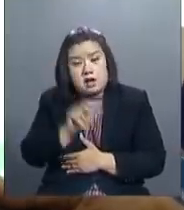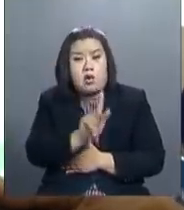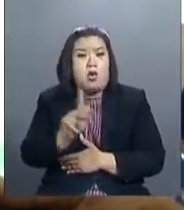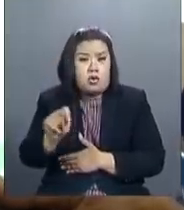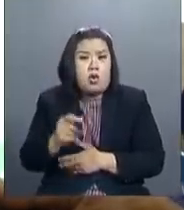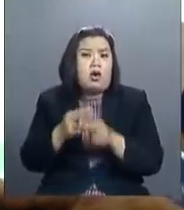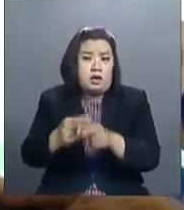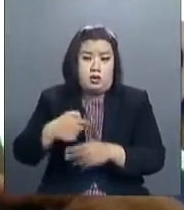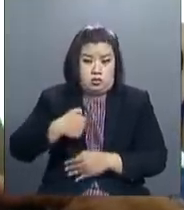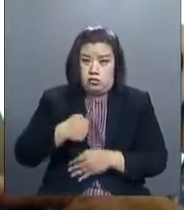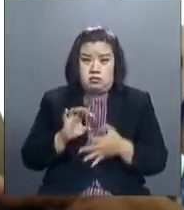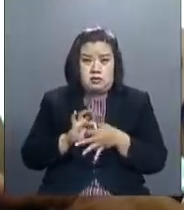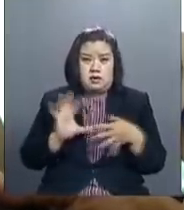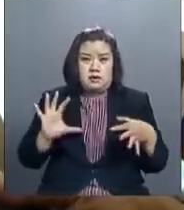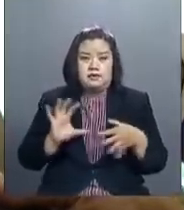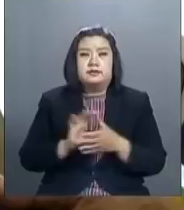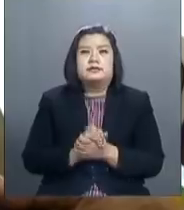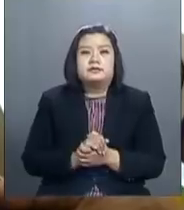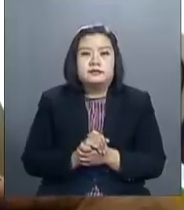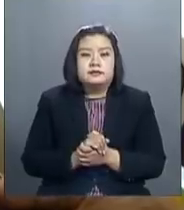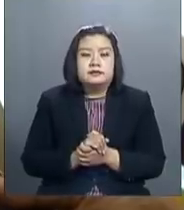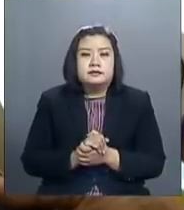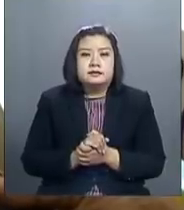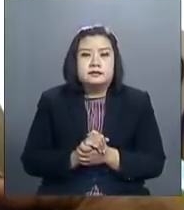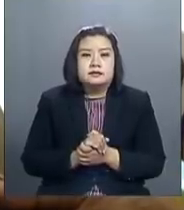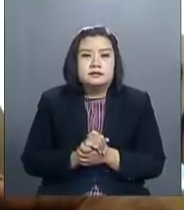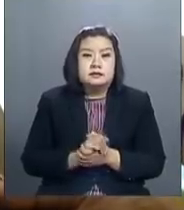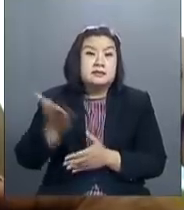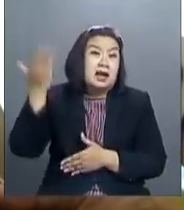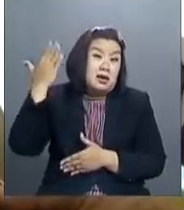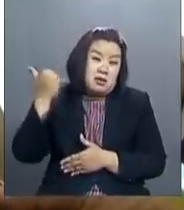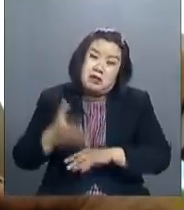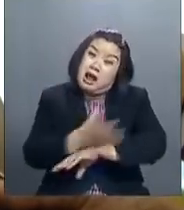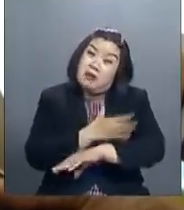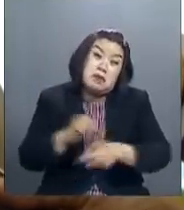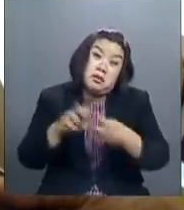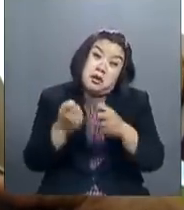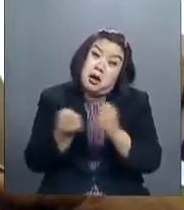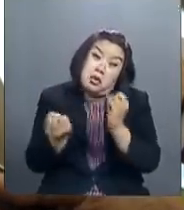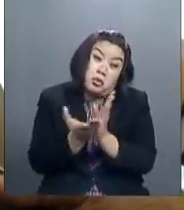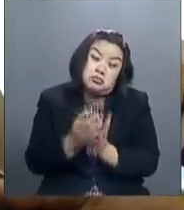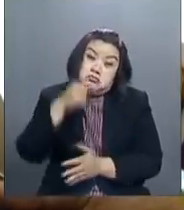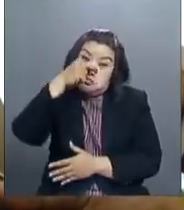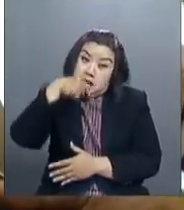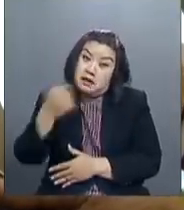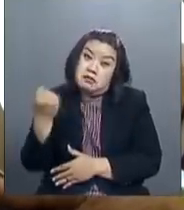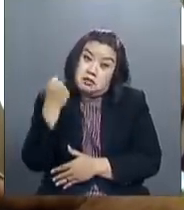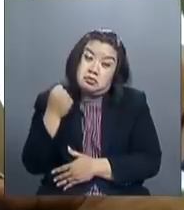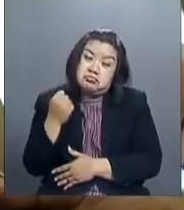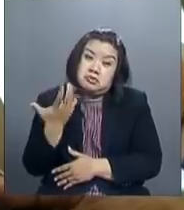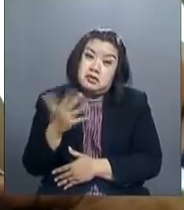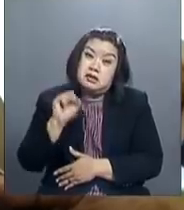มไม่เกี่ยว แต่ที่ผ่านมาเนี่ยการเมืองก็ทำให้ความมั่นคงเดือดร้อนไม่ได้หรอคะ ก็มันหยุดไป4ปีแ